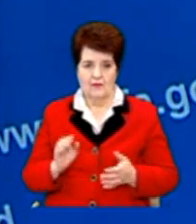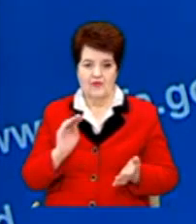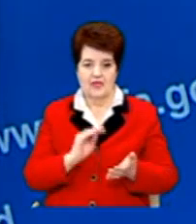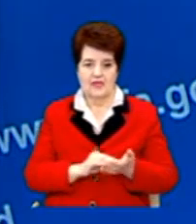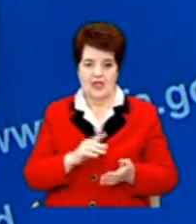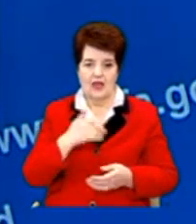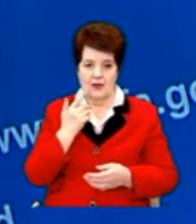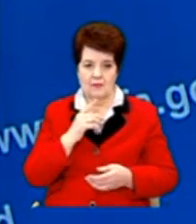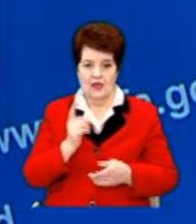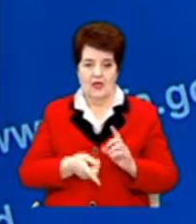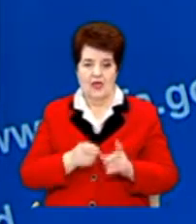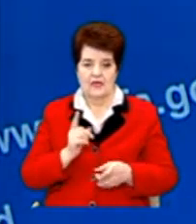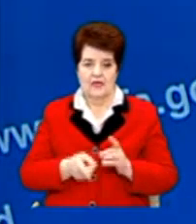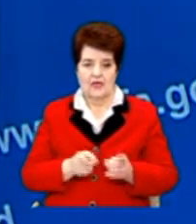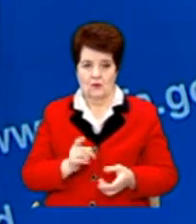limbele în care este tradus.